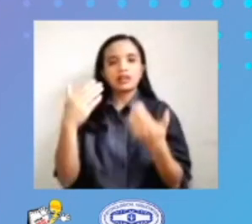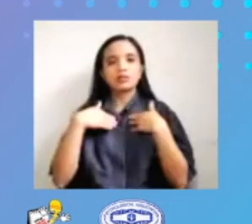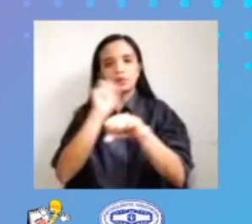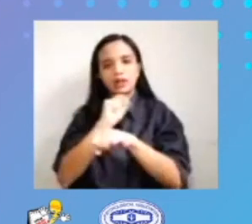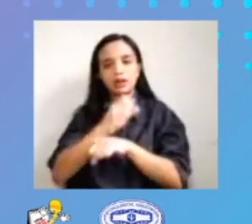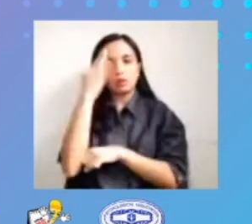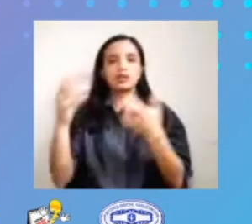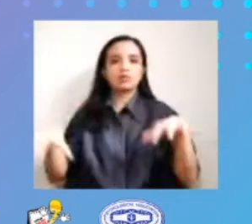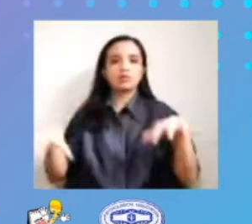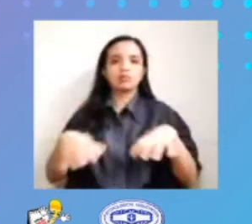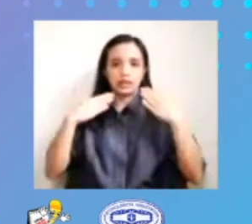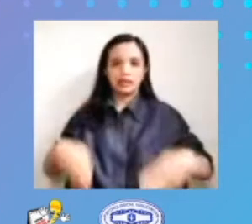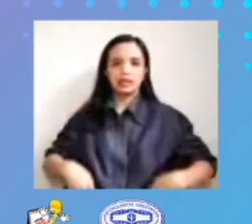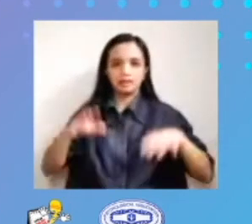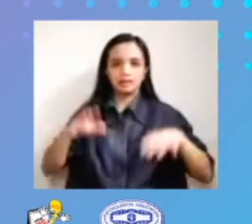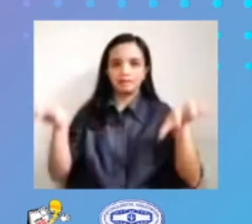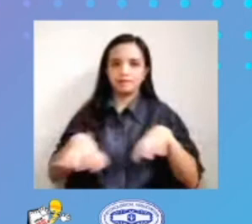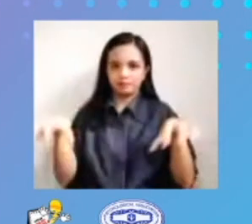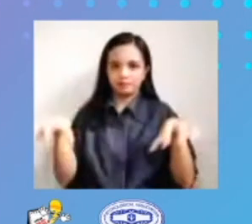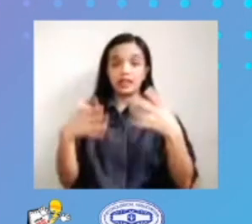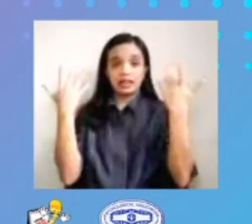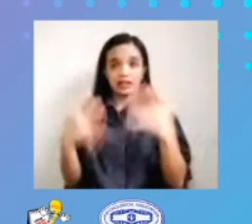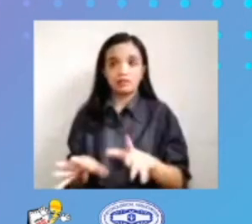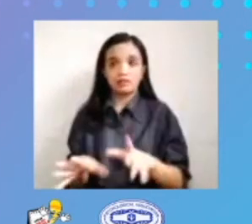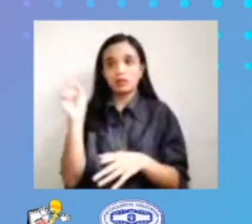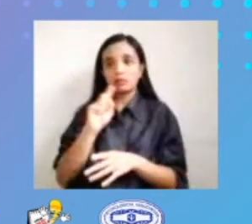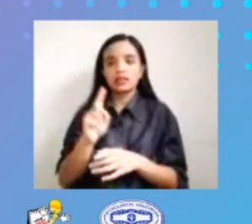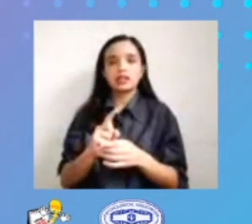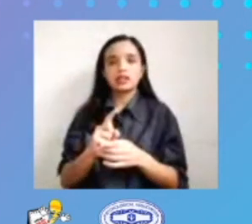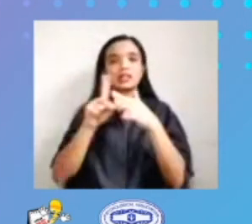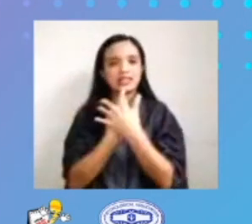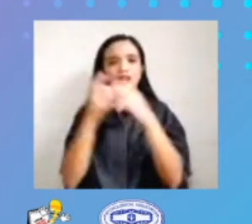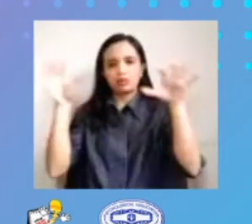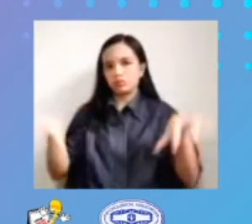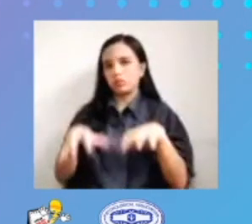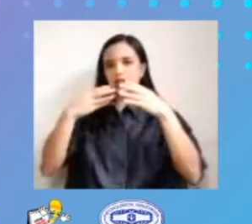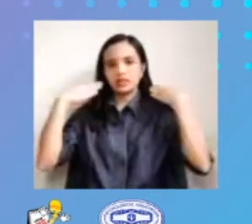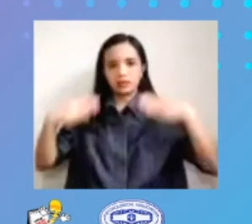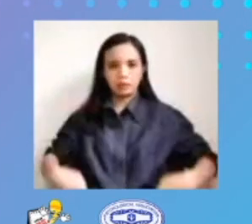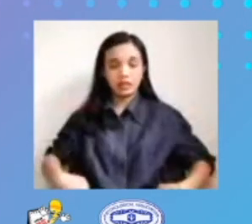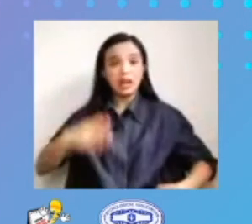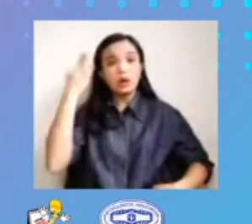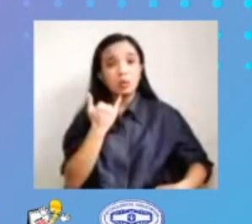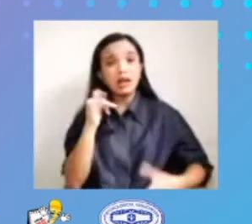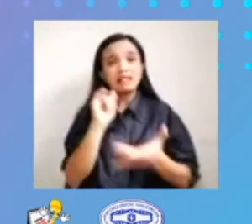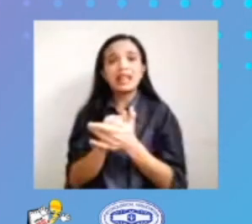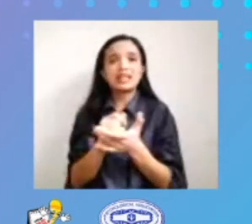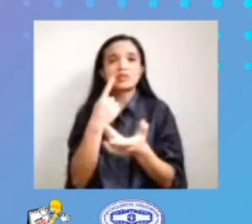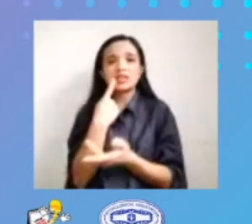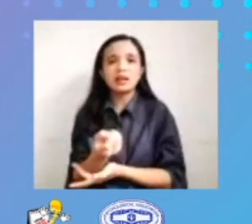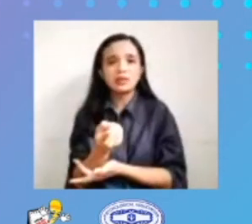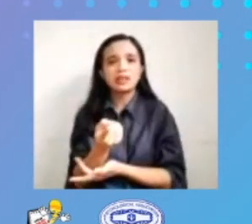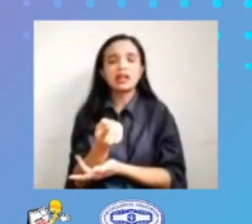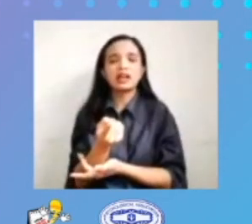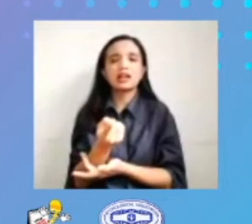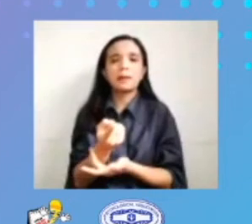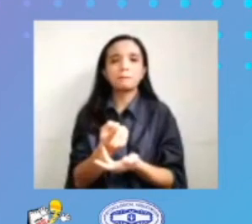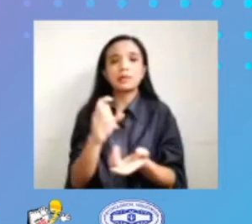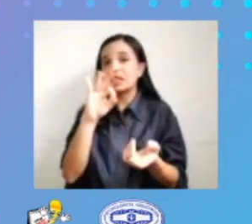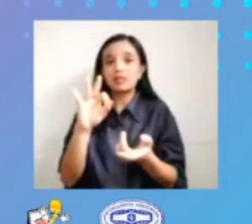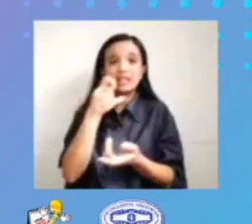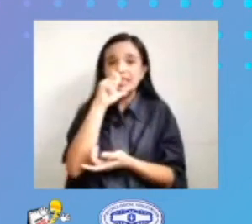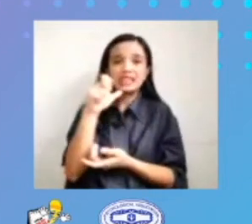magpababa. No? It will help decrease negative emotions, not just depression or depressive feelings, but also anxiety, no?